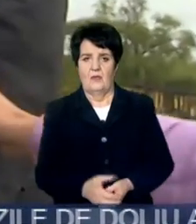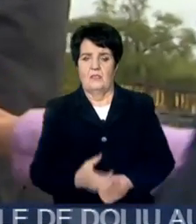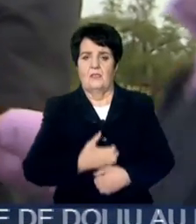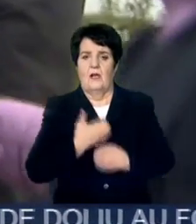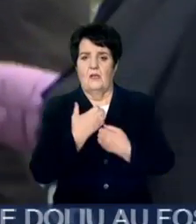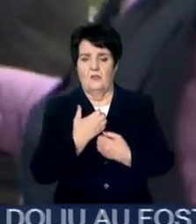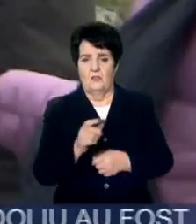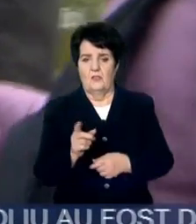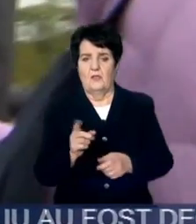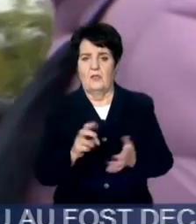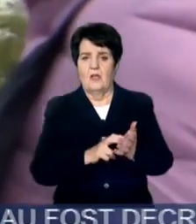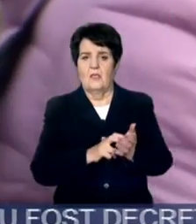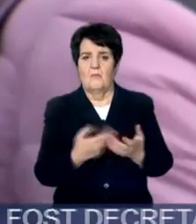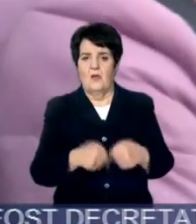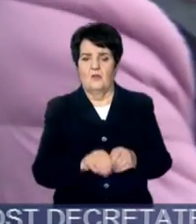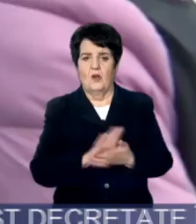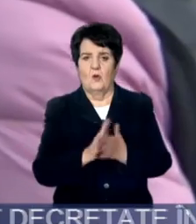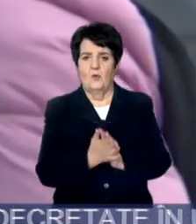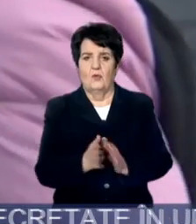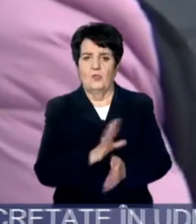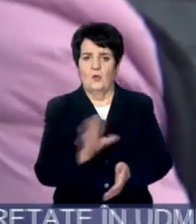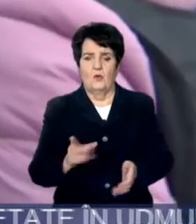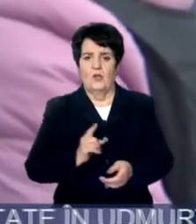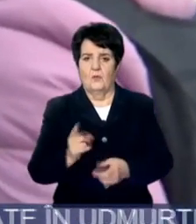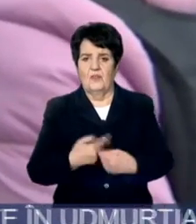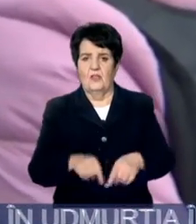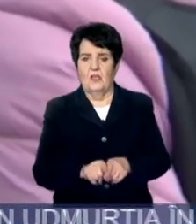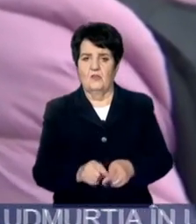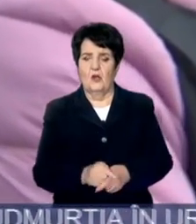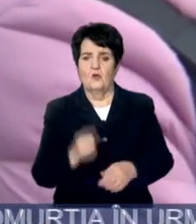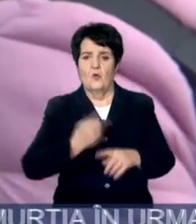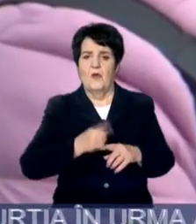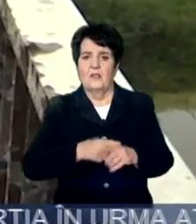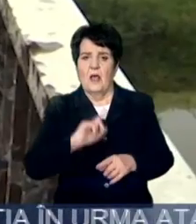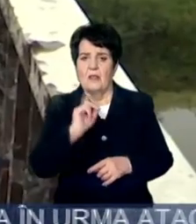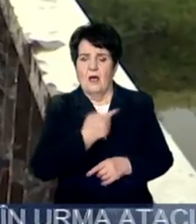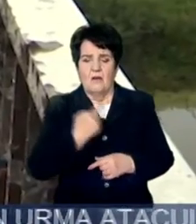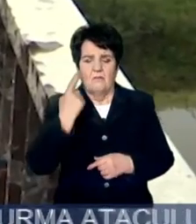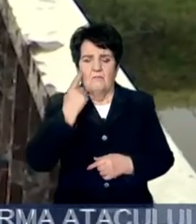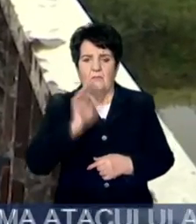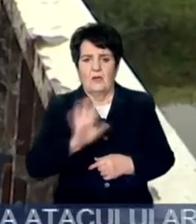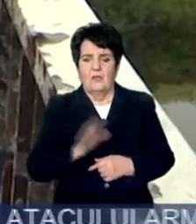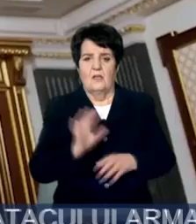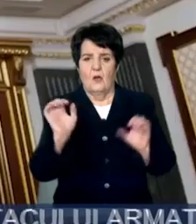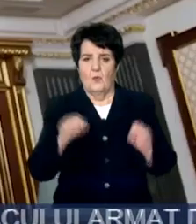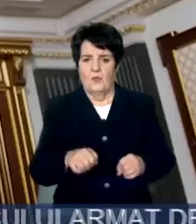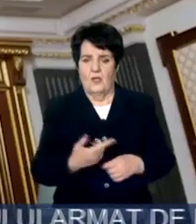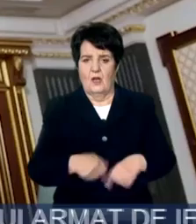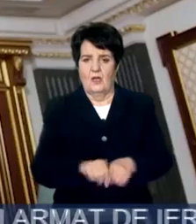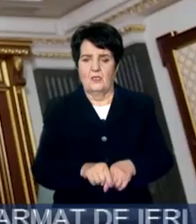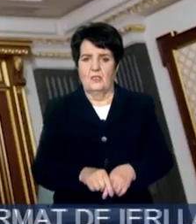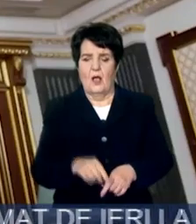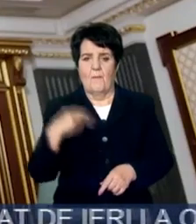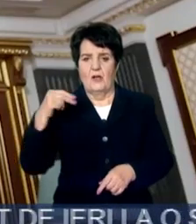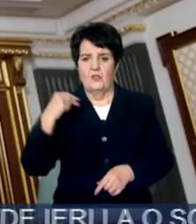Ne temem să trăim în astfel de condiții. Nu ne-am așteptat la așa ceva. Acum jumătate de an nici nu ne imaginam că s-ar putea ajunge la asta.